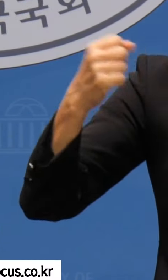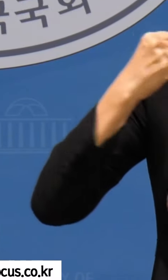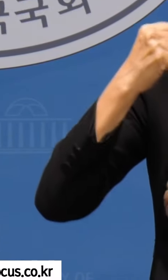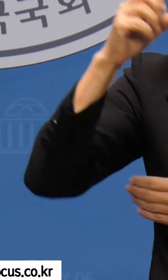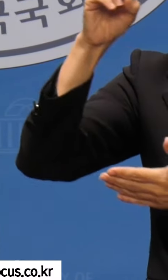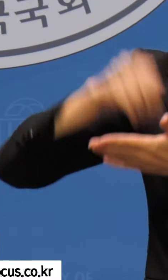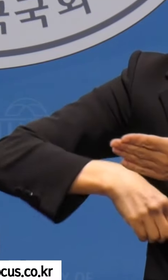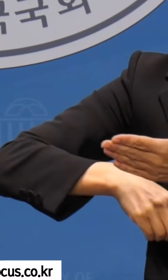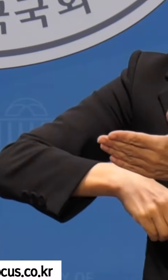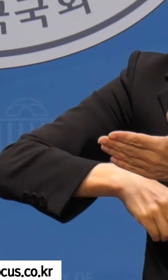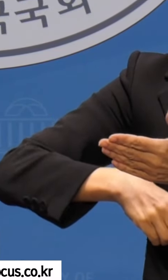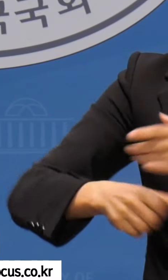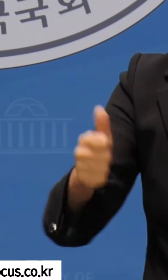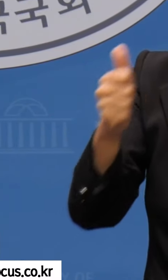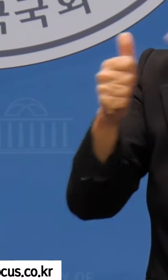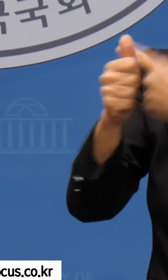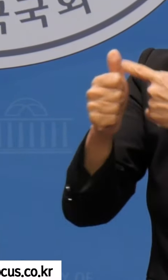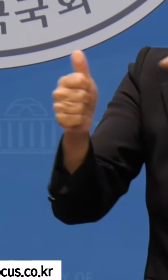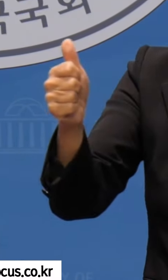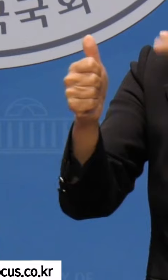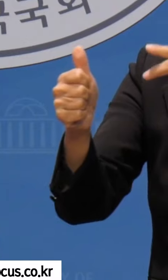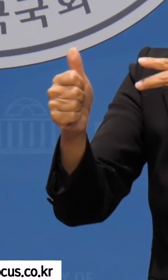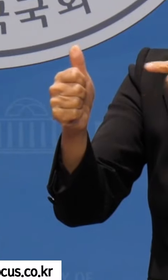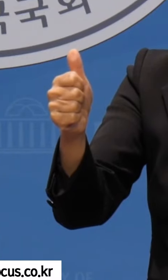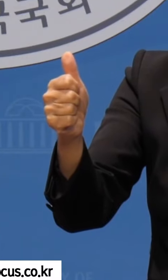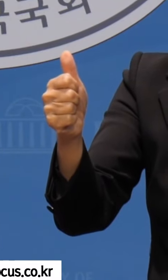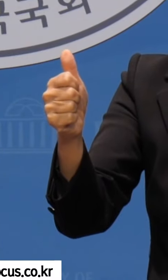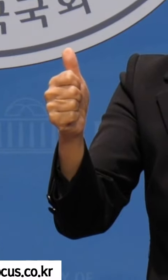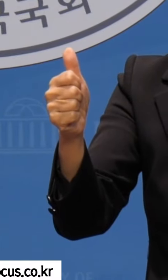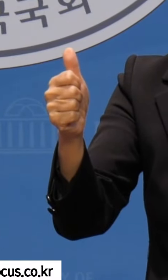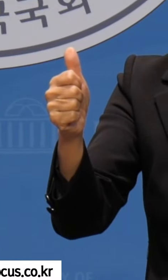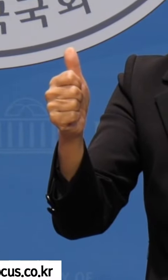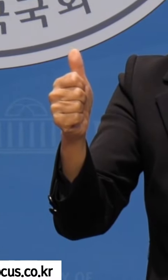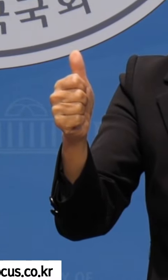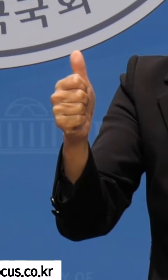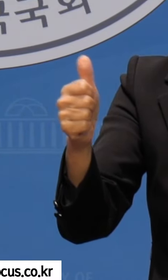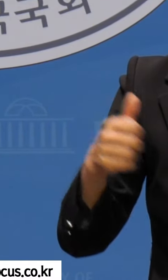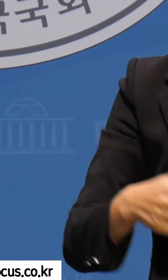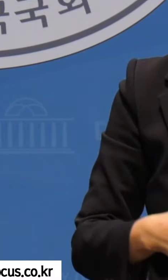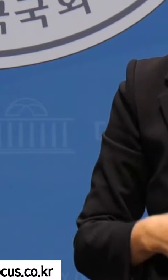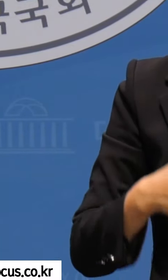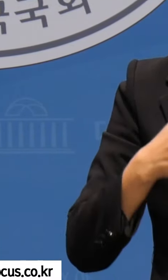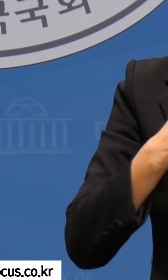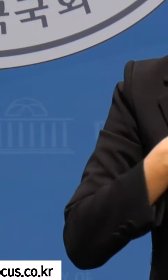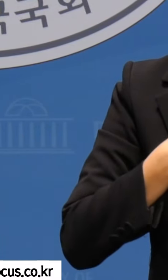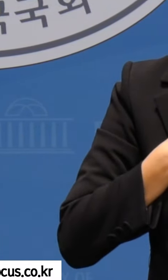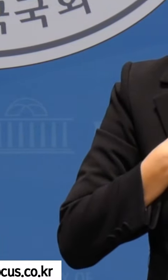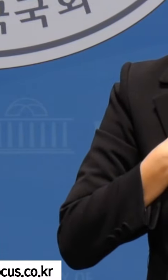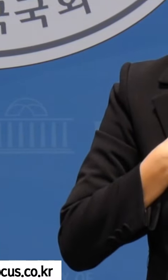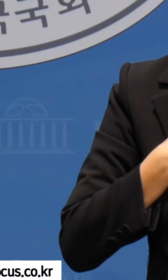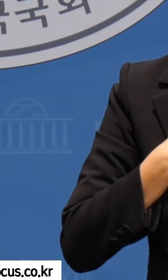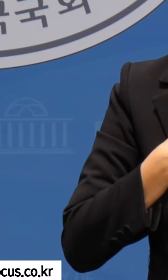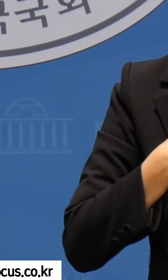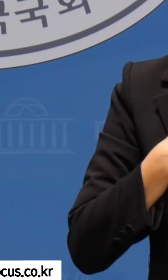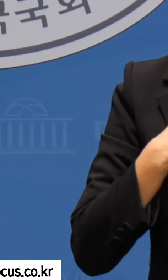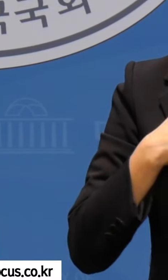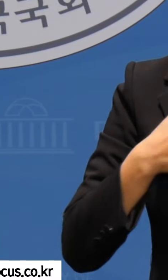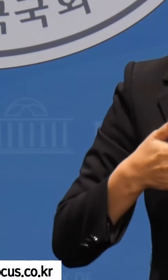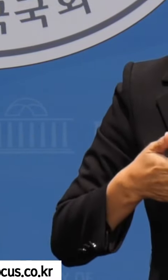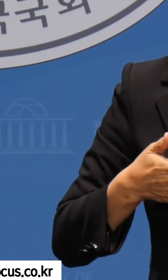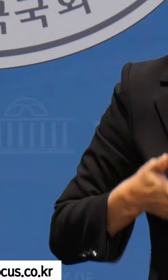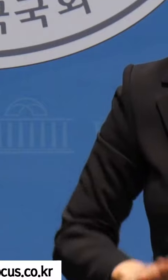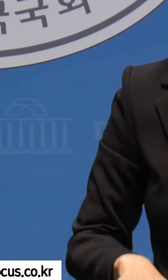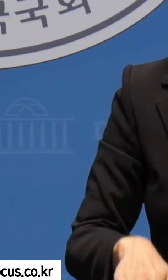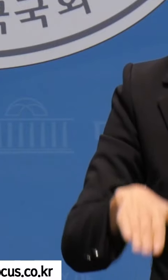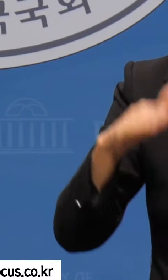떠나면서 비난하고 싶지는 않습니다 자신이 살던 집에 떠나면서